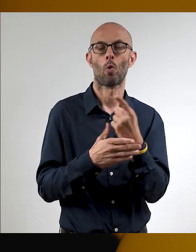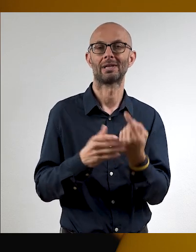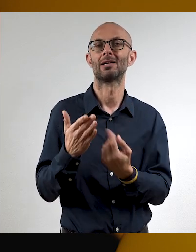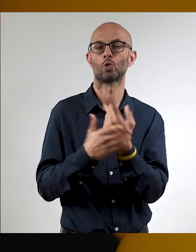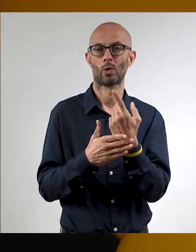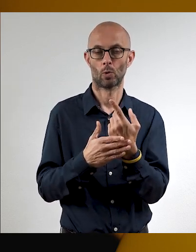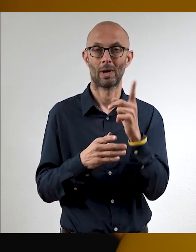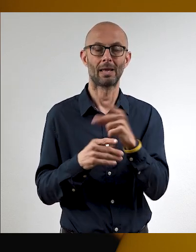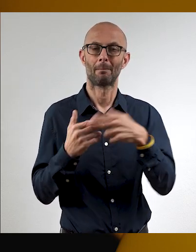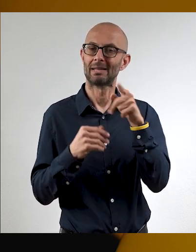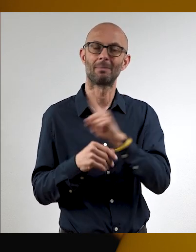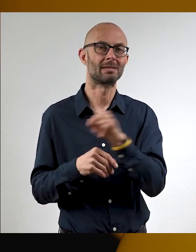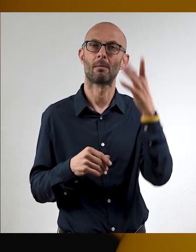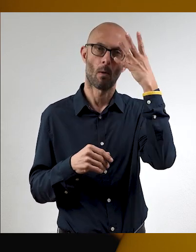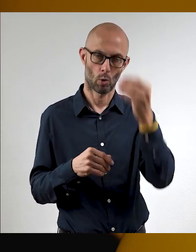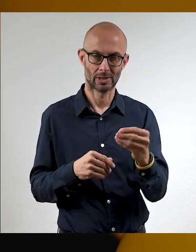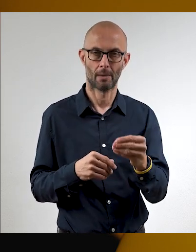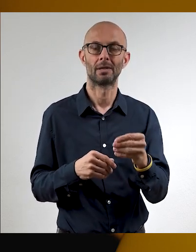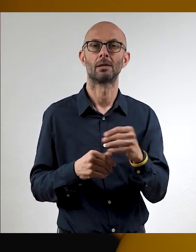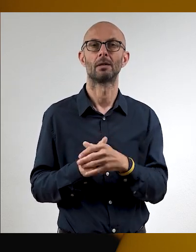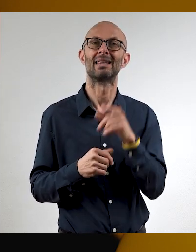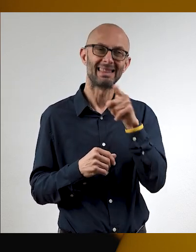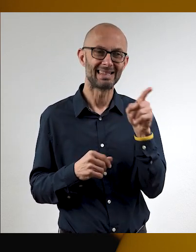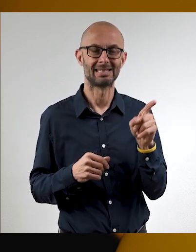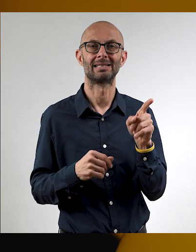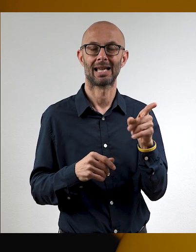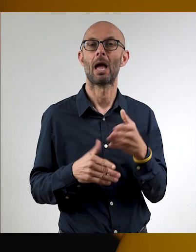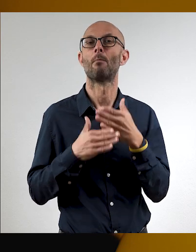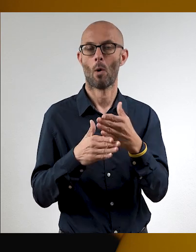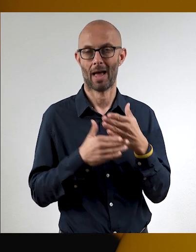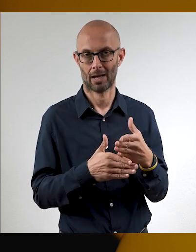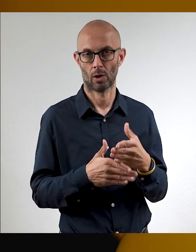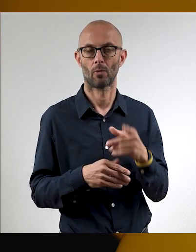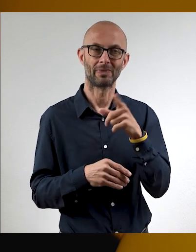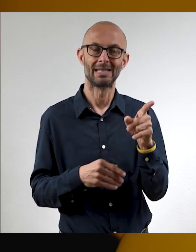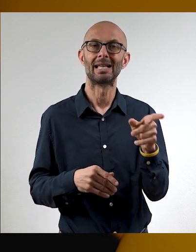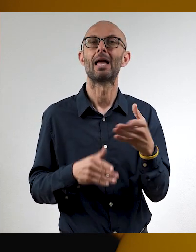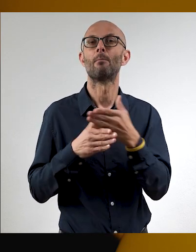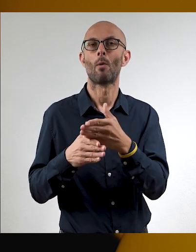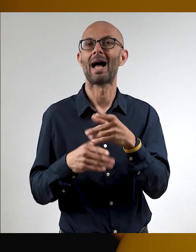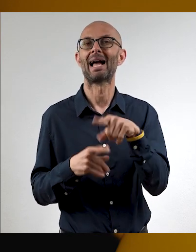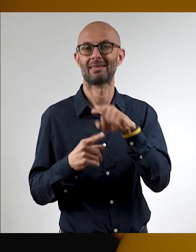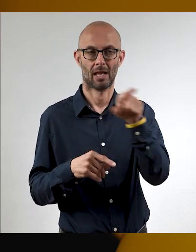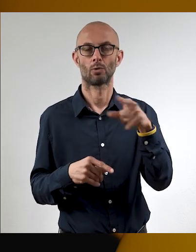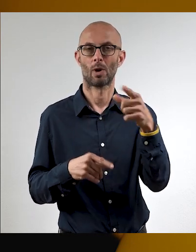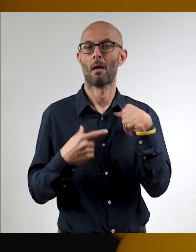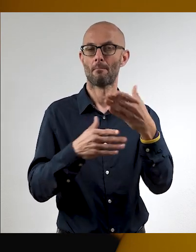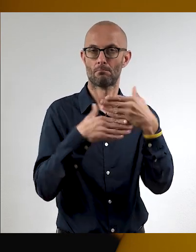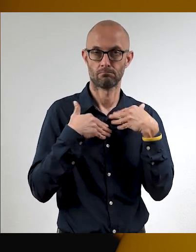zgodil. In pri tem ne smemo pozabiti na tiste, ki pomagajo, tiste, ki pomagate.